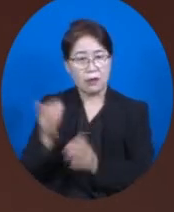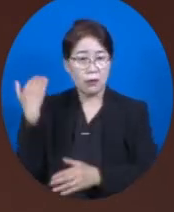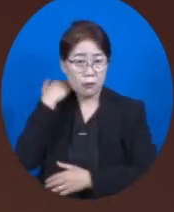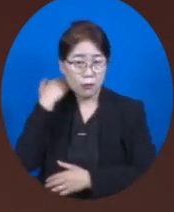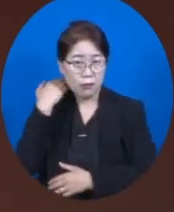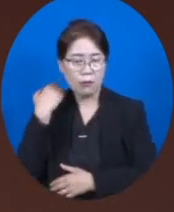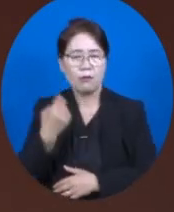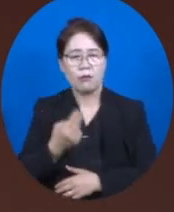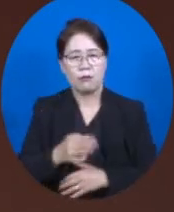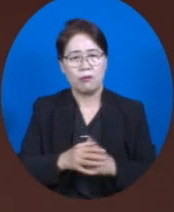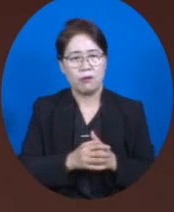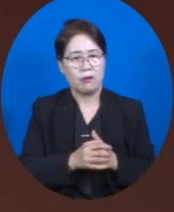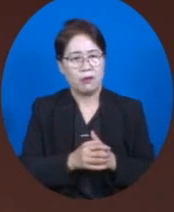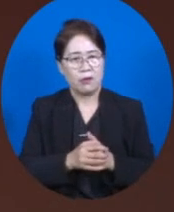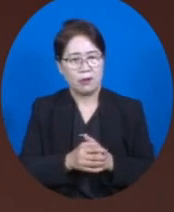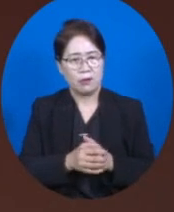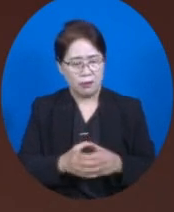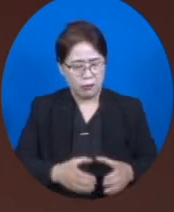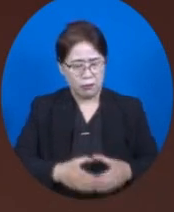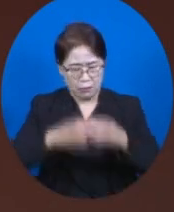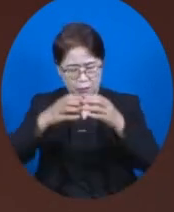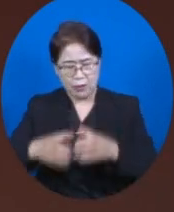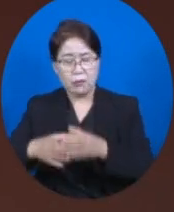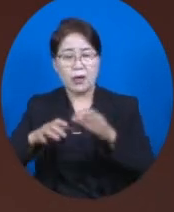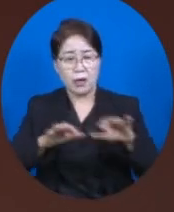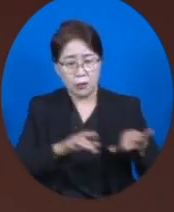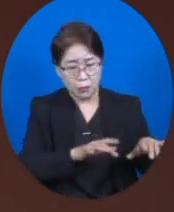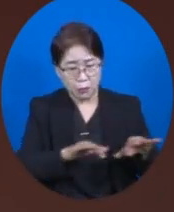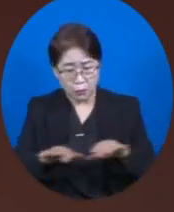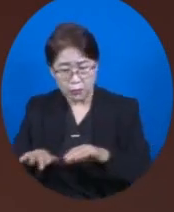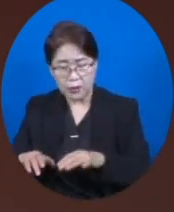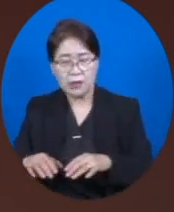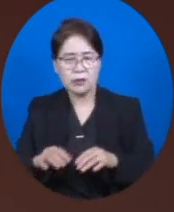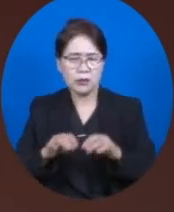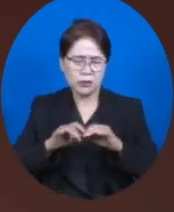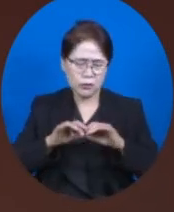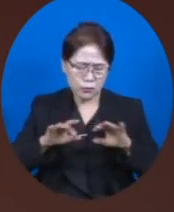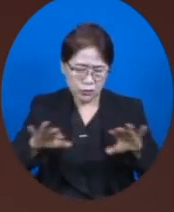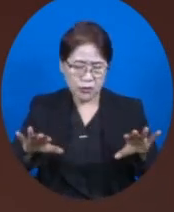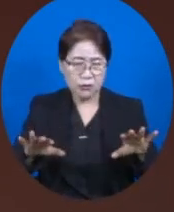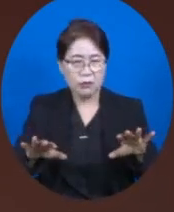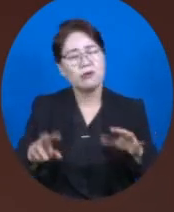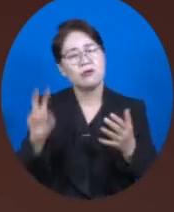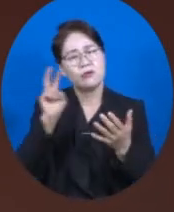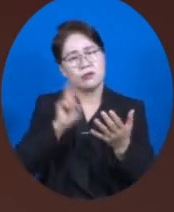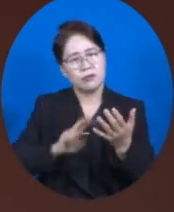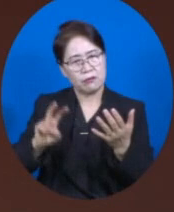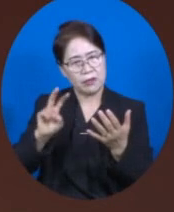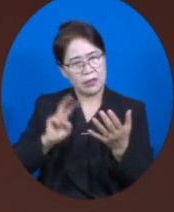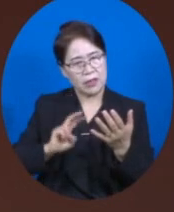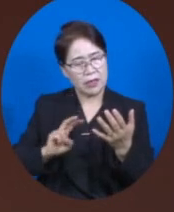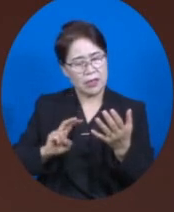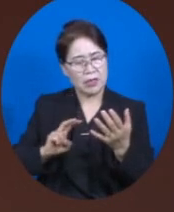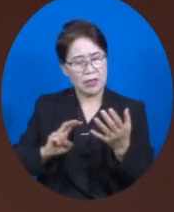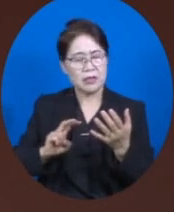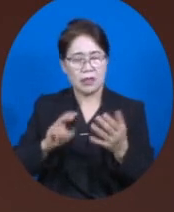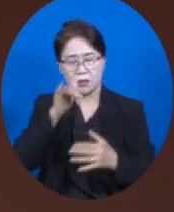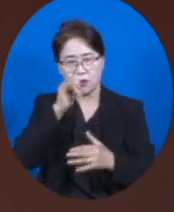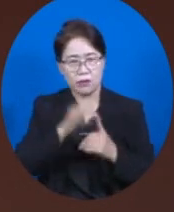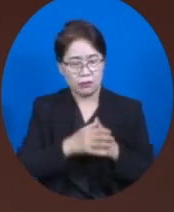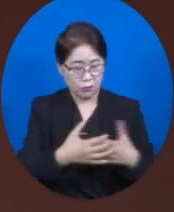않는데 파이프 오르간이 연주되고 있었고 아마 성가대들이 찬양을 하고 있는 것 같았어요 그리고